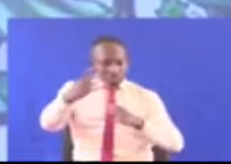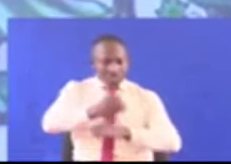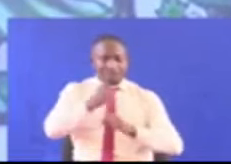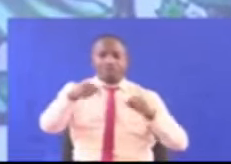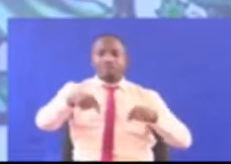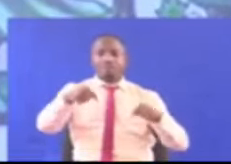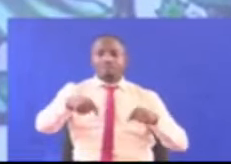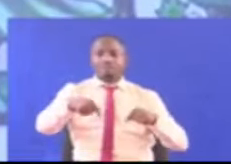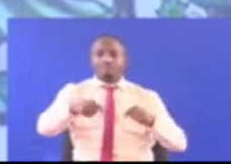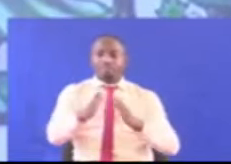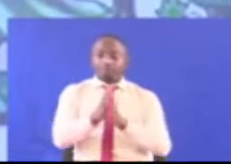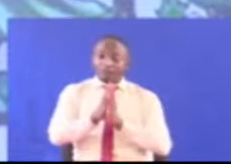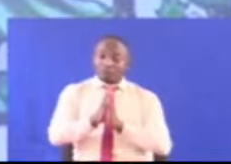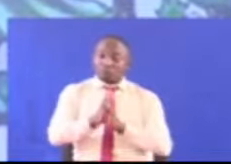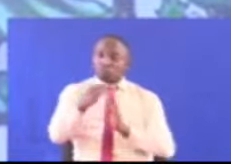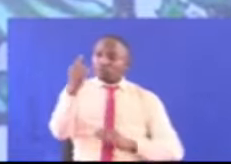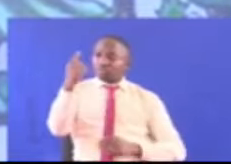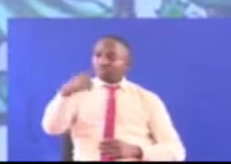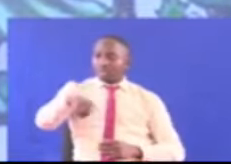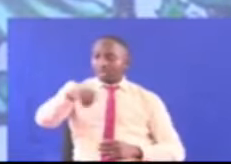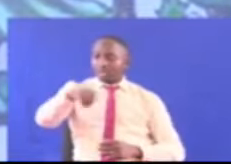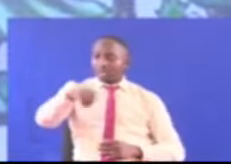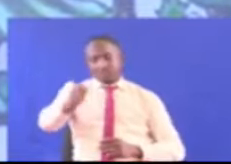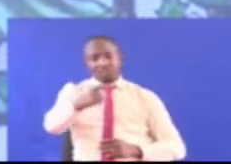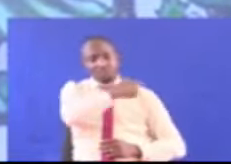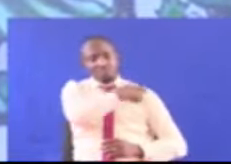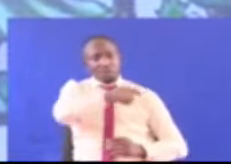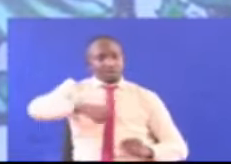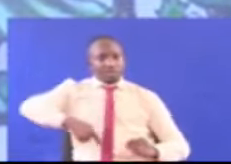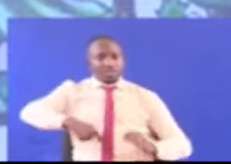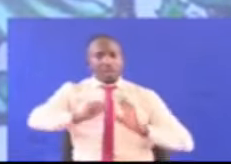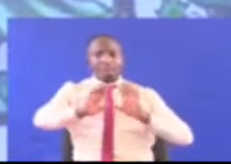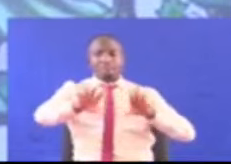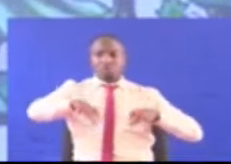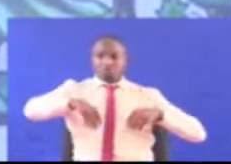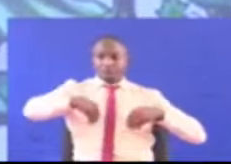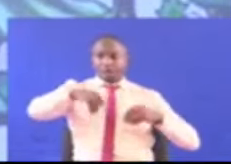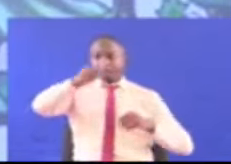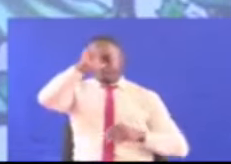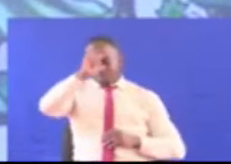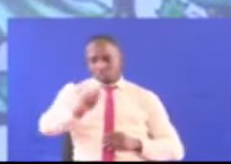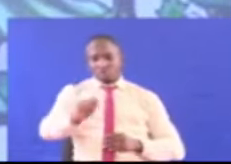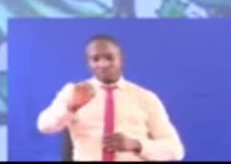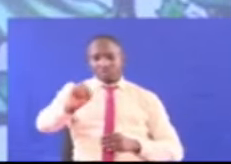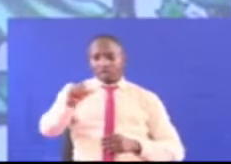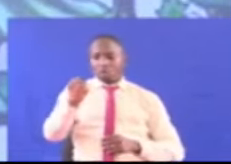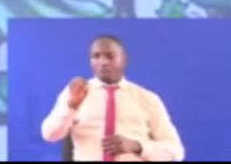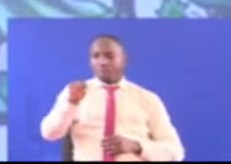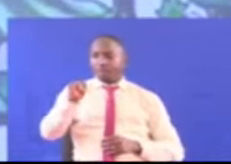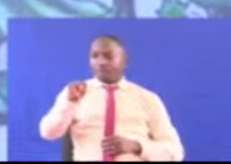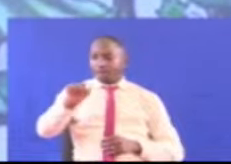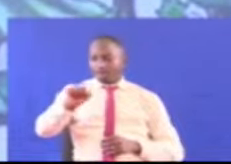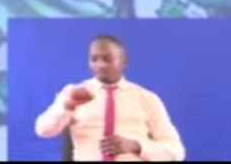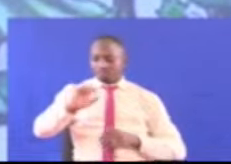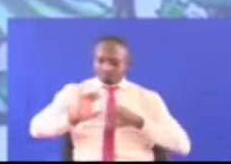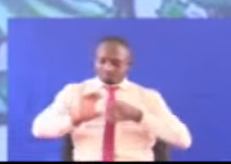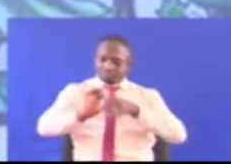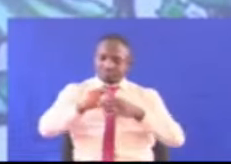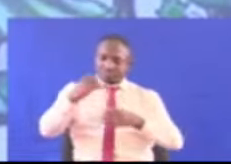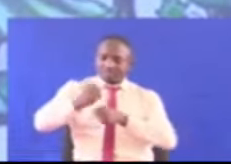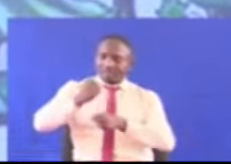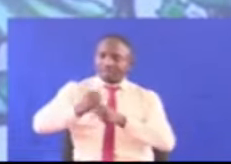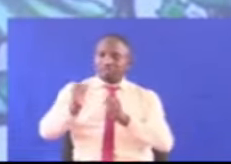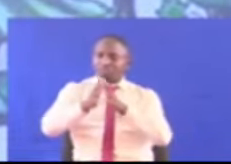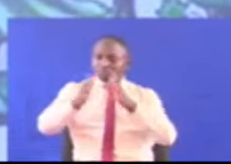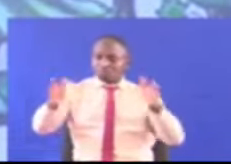inakuja nyumbani. Tunamshukuru sana Mheshimiwa Rais kwa kuridhia Mheshimiwa Dr. Stagomena Tax kufanya kazi kubwa